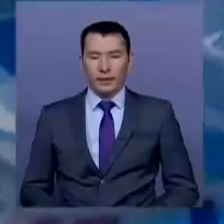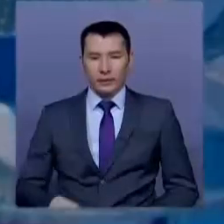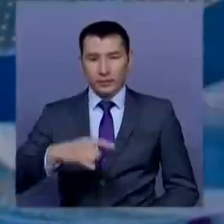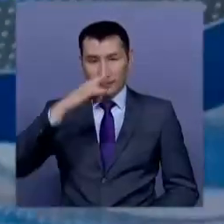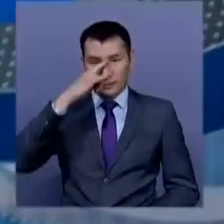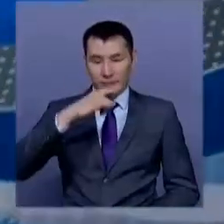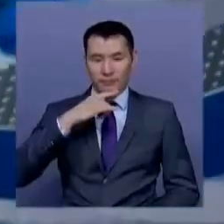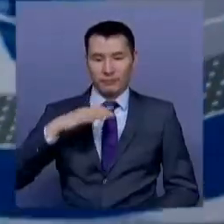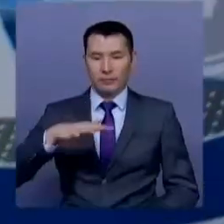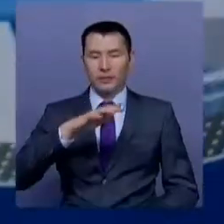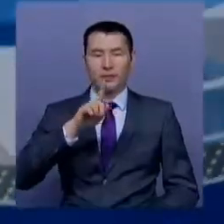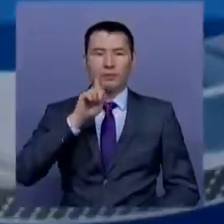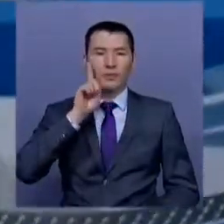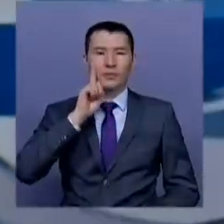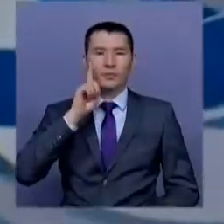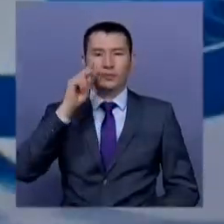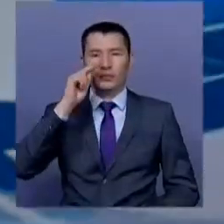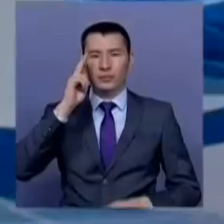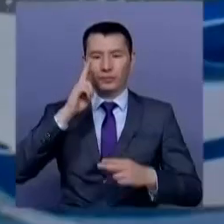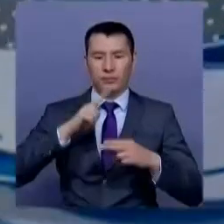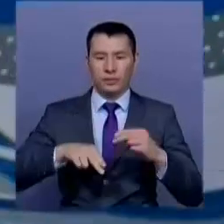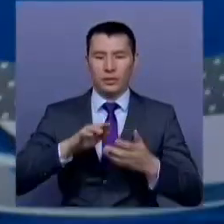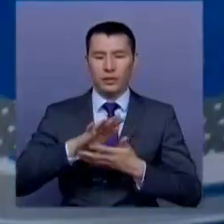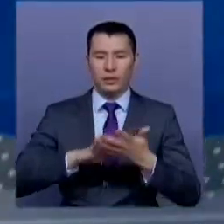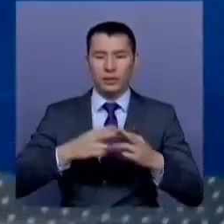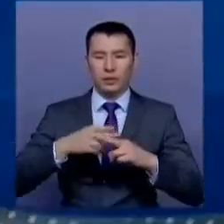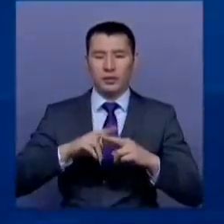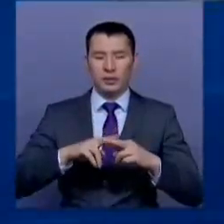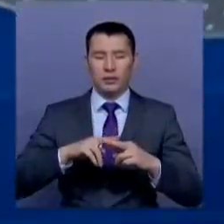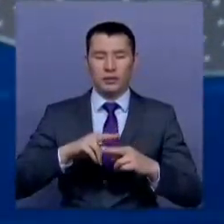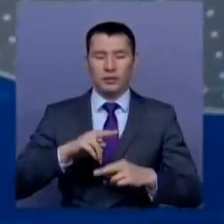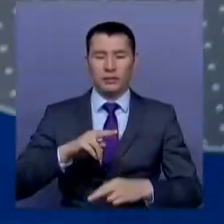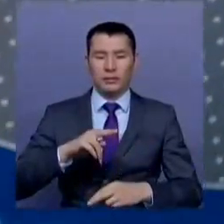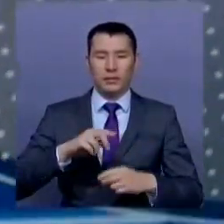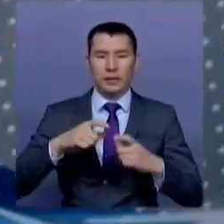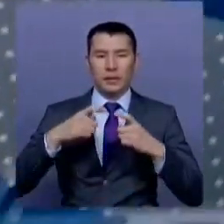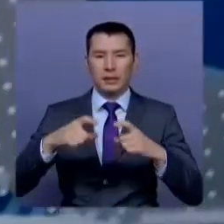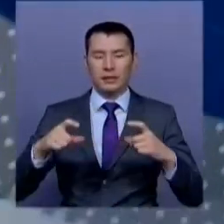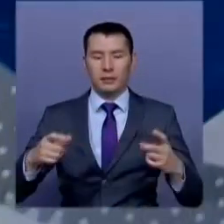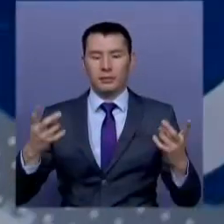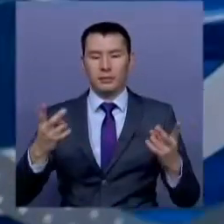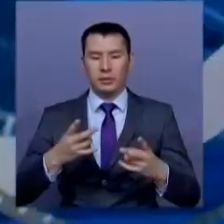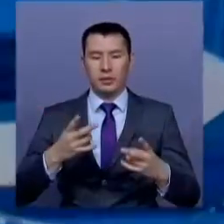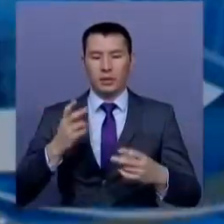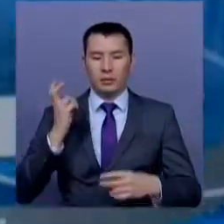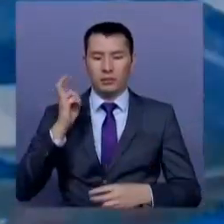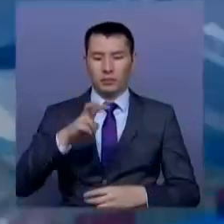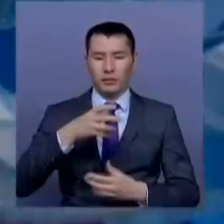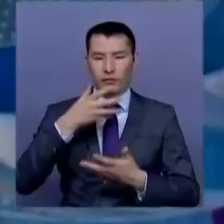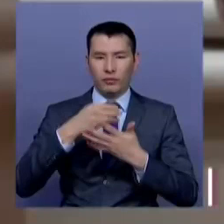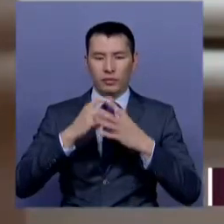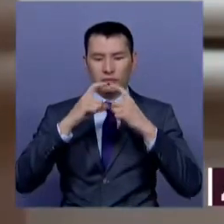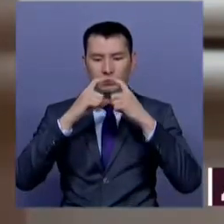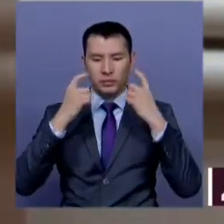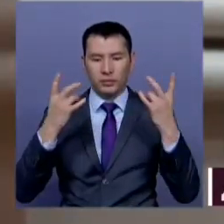Казахстанские абитуриенты смогут сдать ЕНТ без справки о прохождении ПЦР на коронавирус. Но вот на экзамен молодым людям придется прийти в своих масках. А